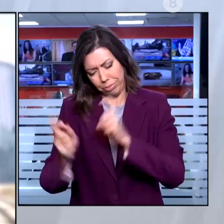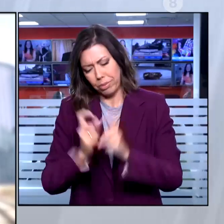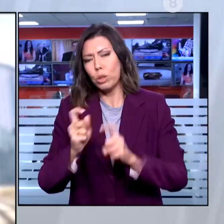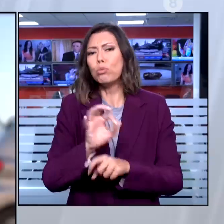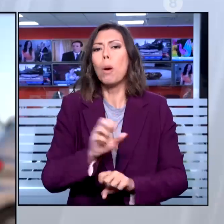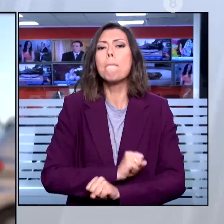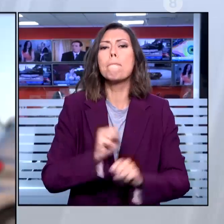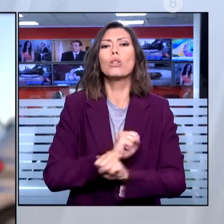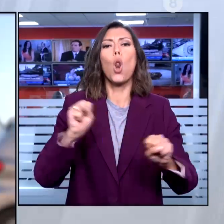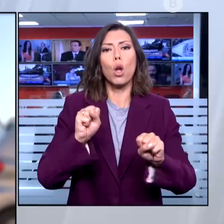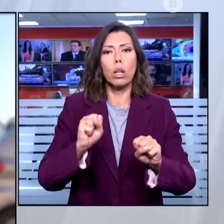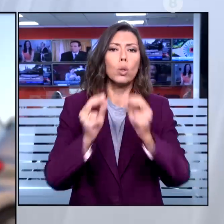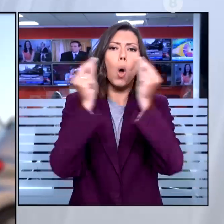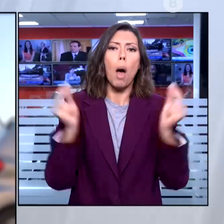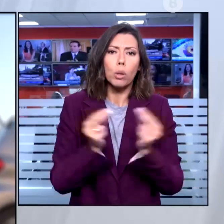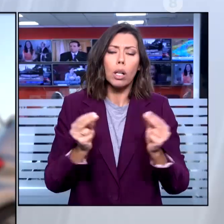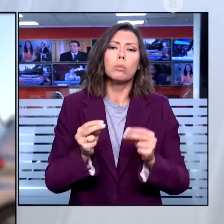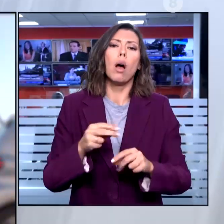αλληλομηνηθούν και τελικά να συλληφθούν.